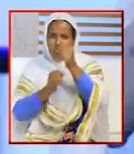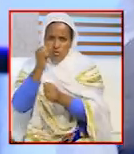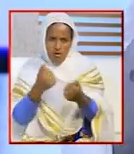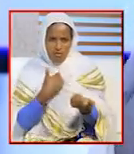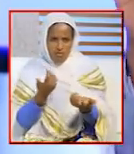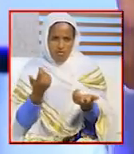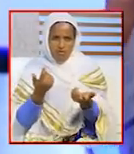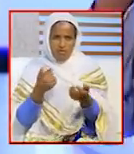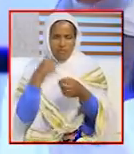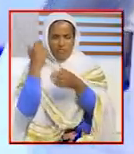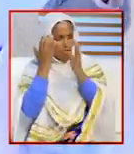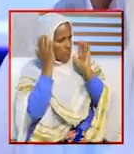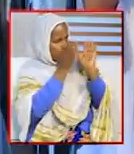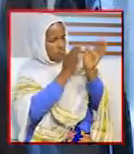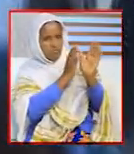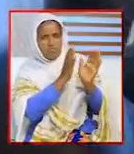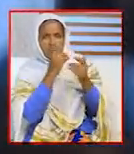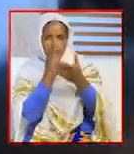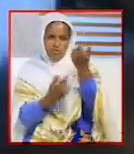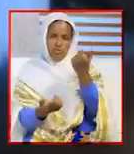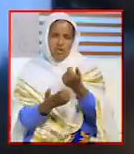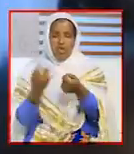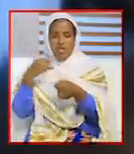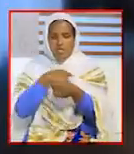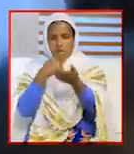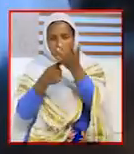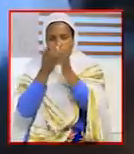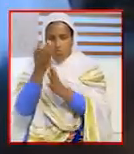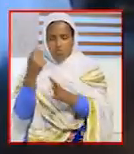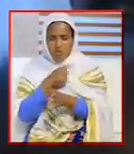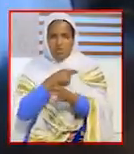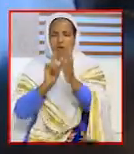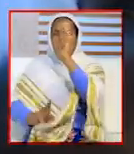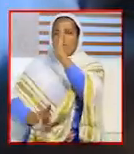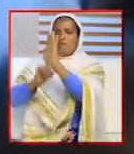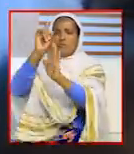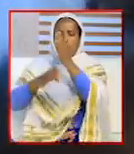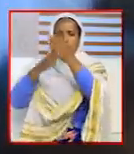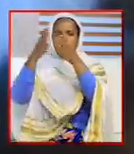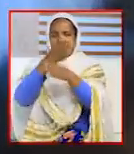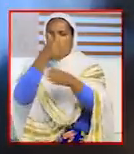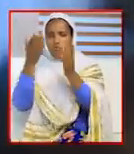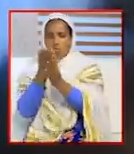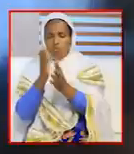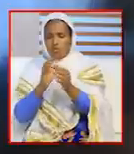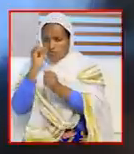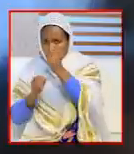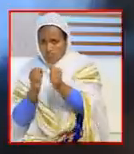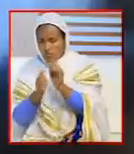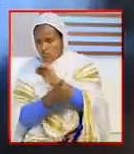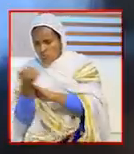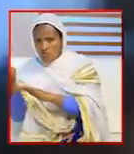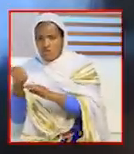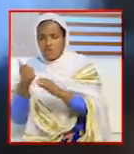ይሮጣሉ፣ ፊታቸውን ዝሮ ይሮጣሉ። እኛ በዚህ በኩል እየገነባን በሌላ በኩል እየሮጡ የሚያፈርሱብን